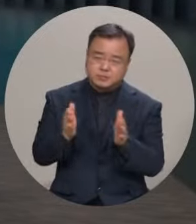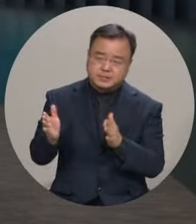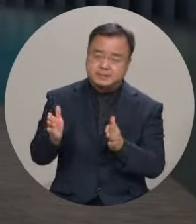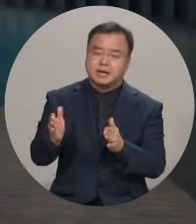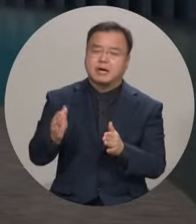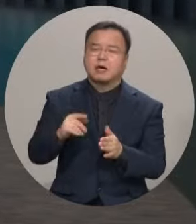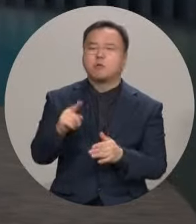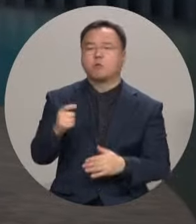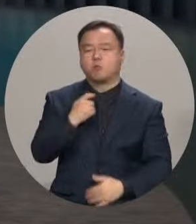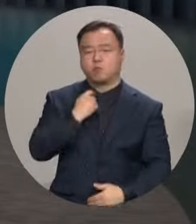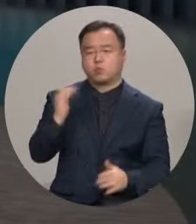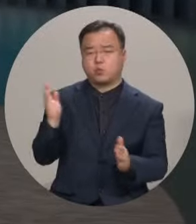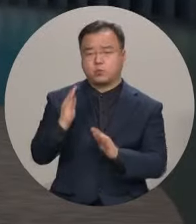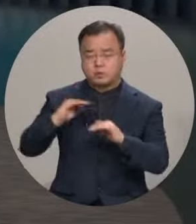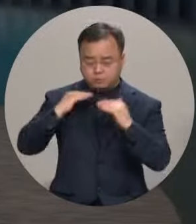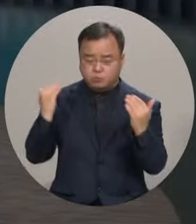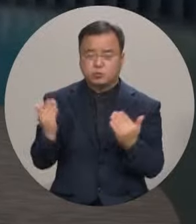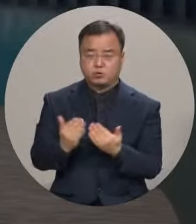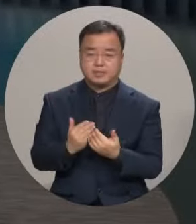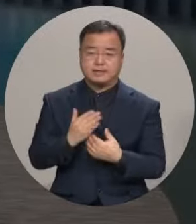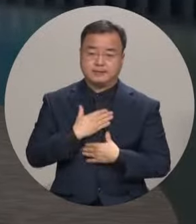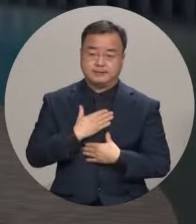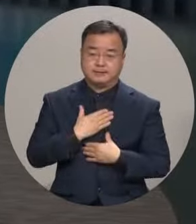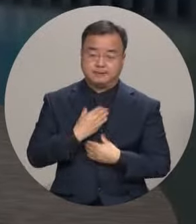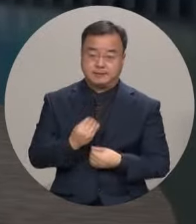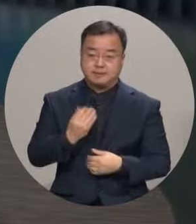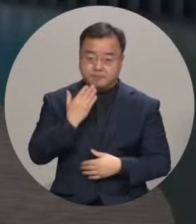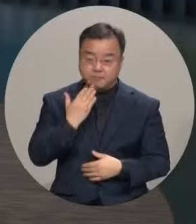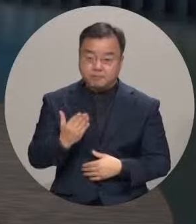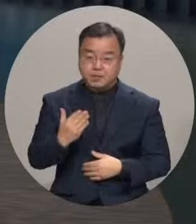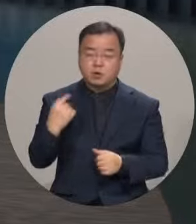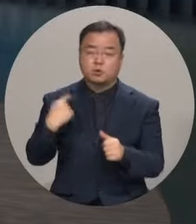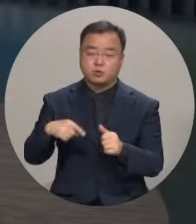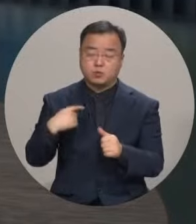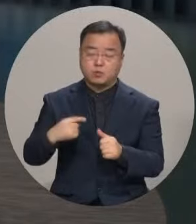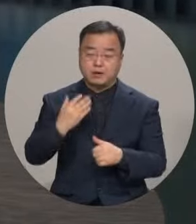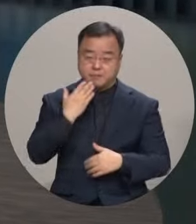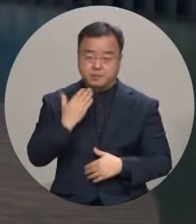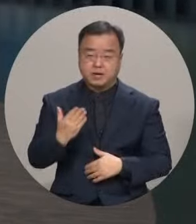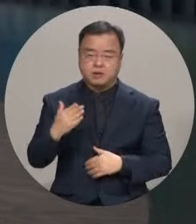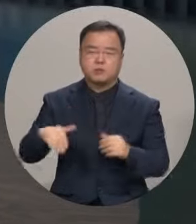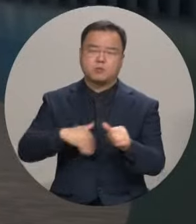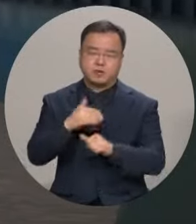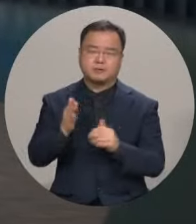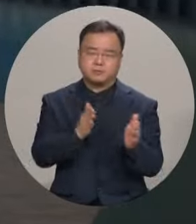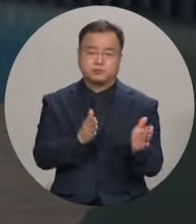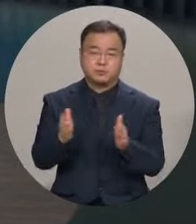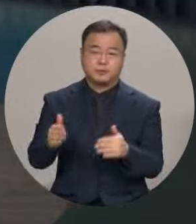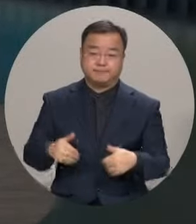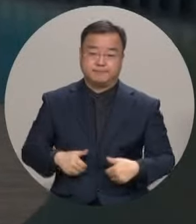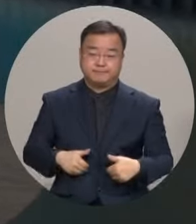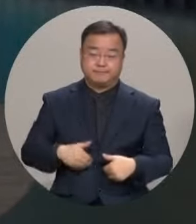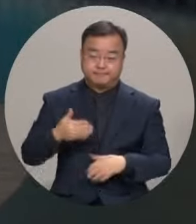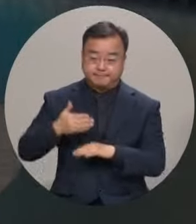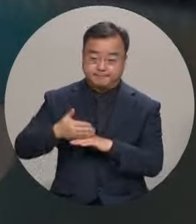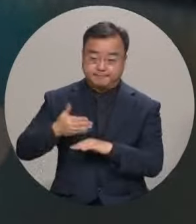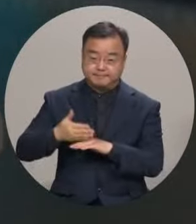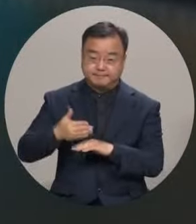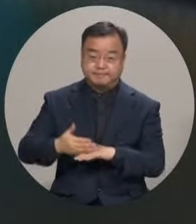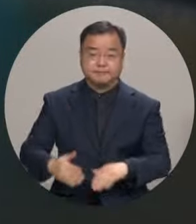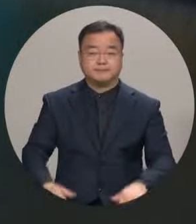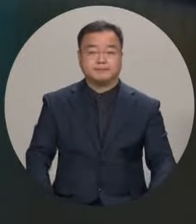원하는 학생 누구나 안전한 돌봄과 교육을 받는 환경이 마련되길 바라겠습니다 오늘 말씀 잘 들었습니다네